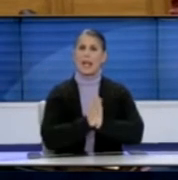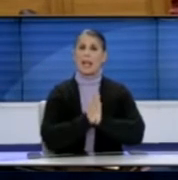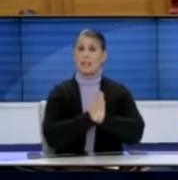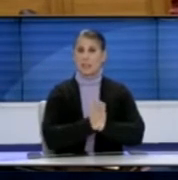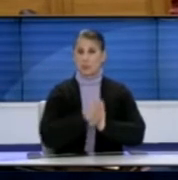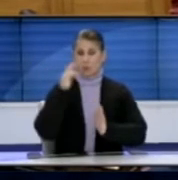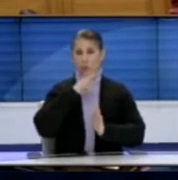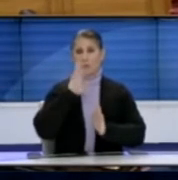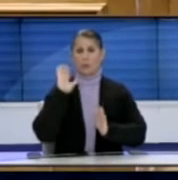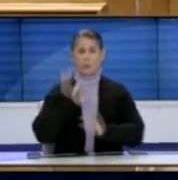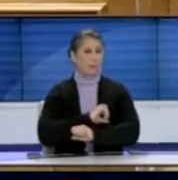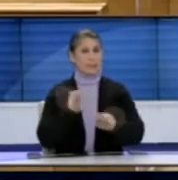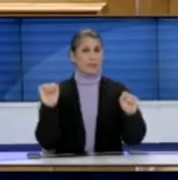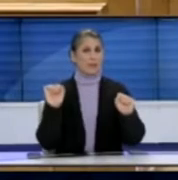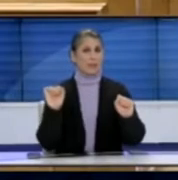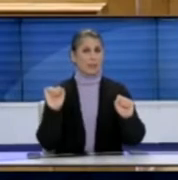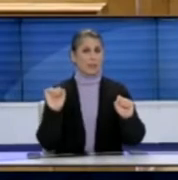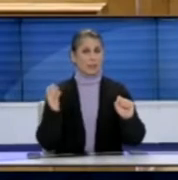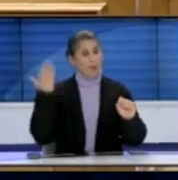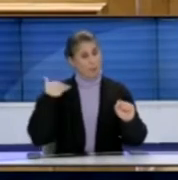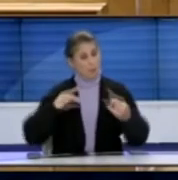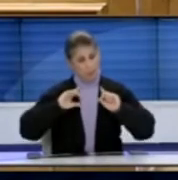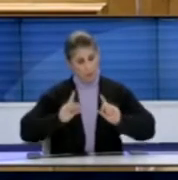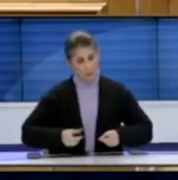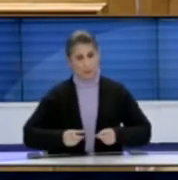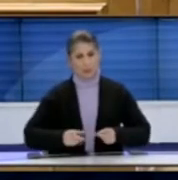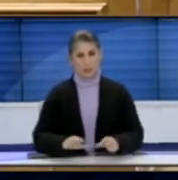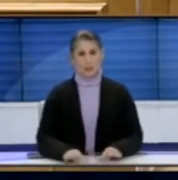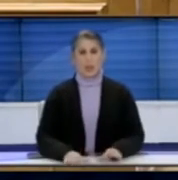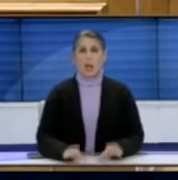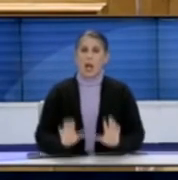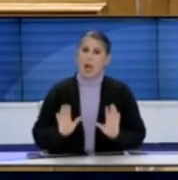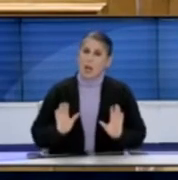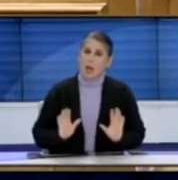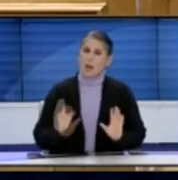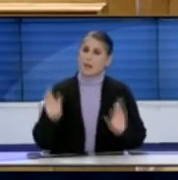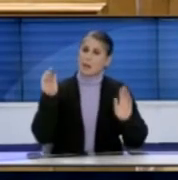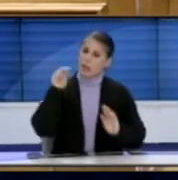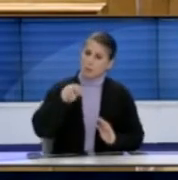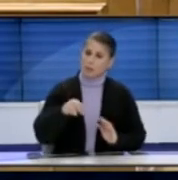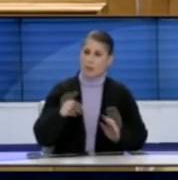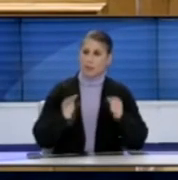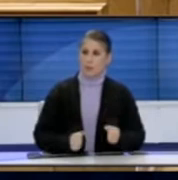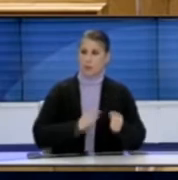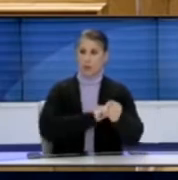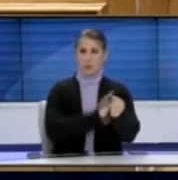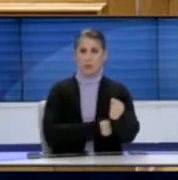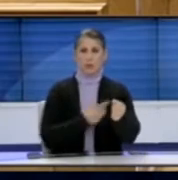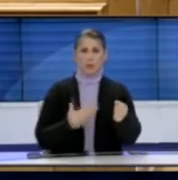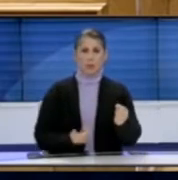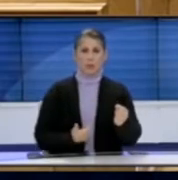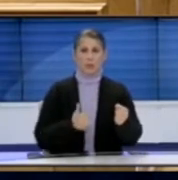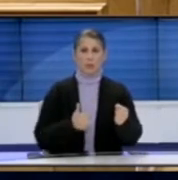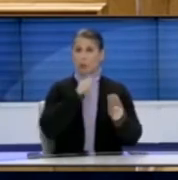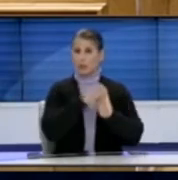Πρωθυπουργού, ούτε με ευνηδιασμούς και προηλυμένες αποφάσεις. Αλλά με αξιοποίηση των θεσμικών δυνατοτήτων που προσφέρει το